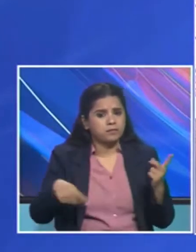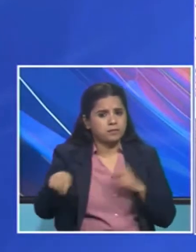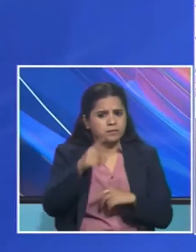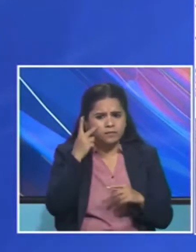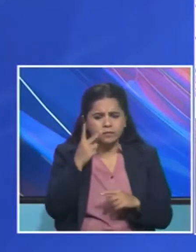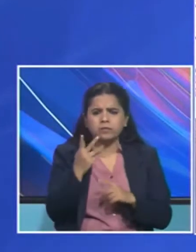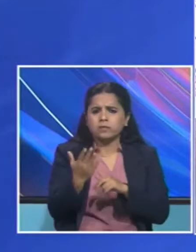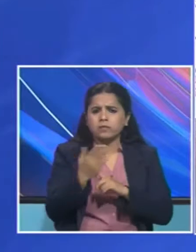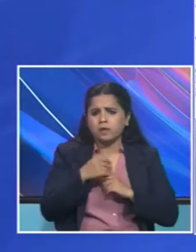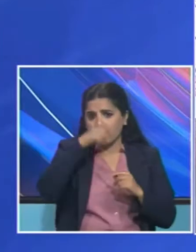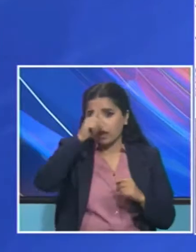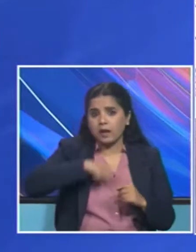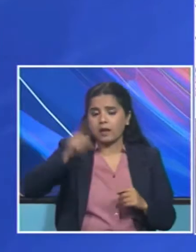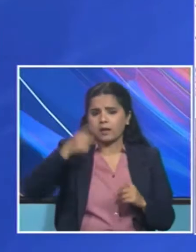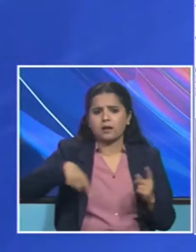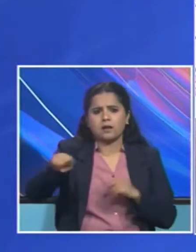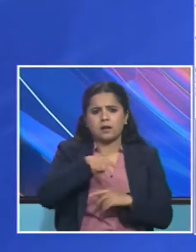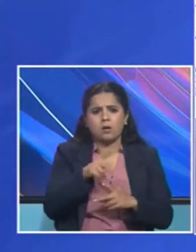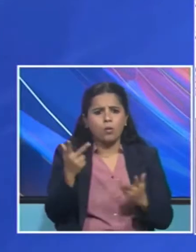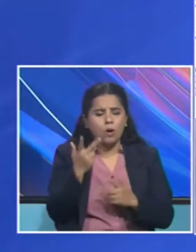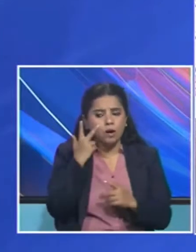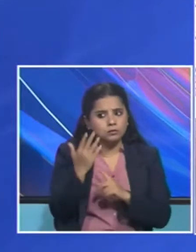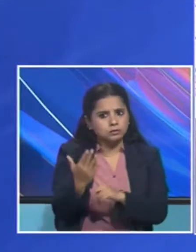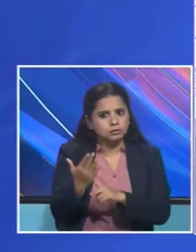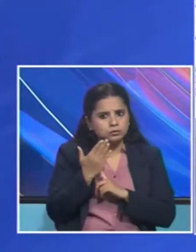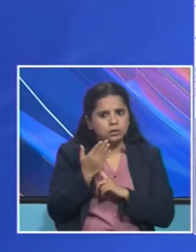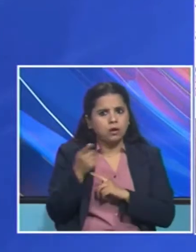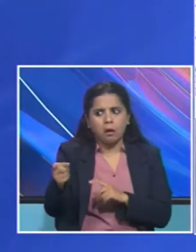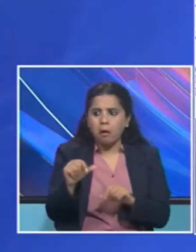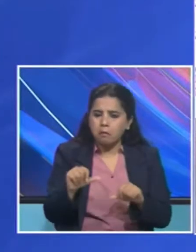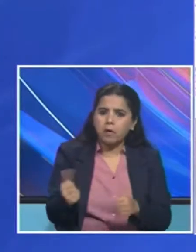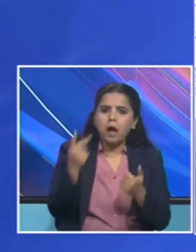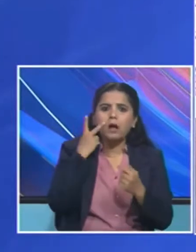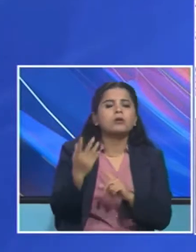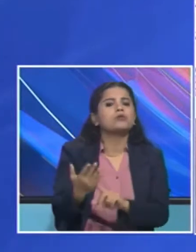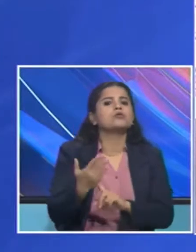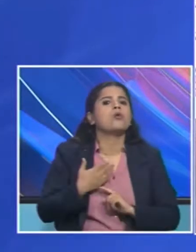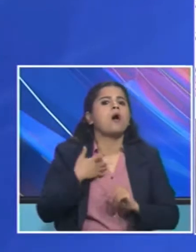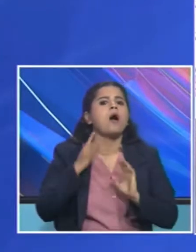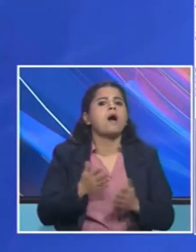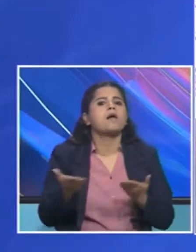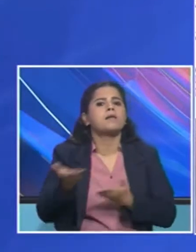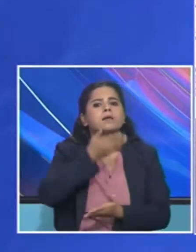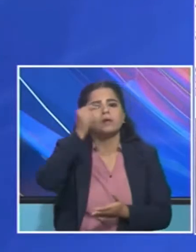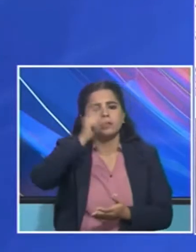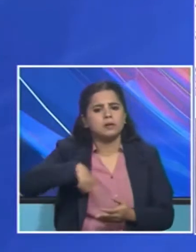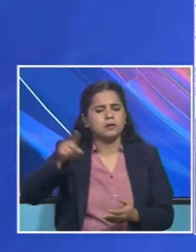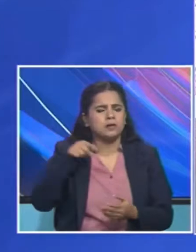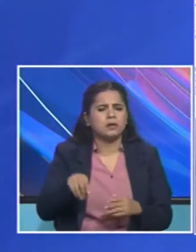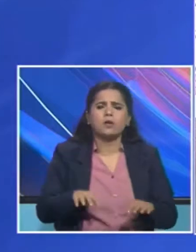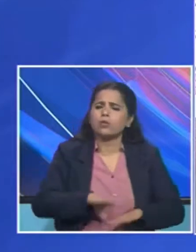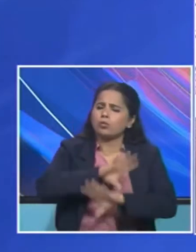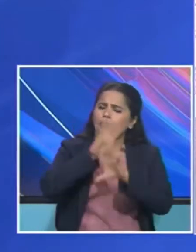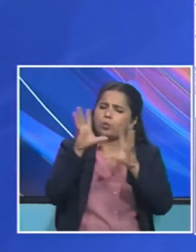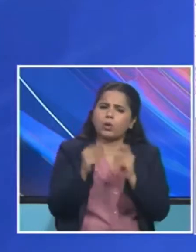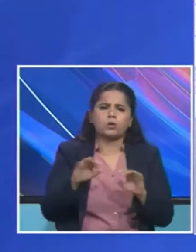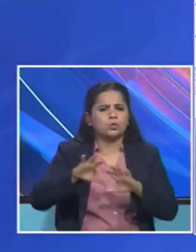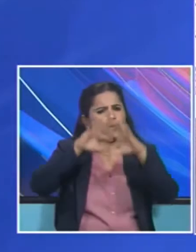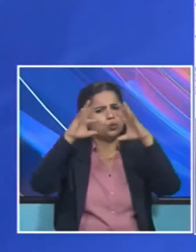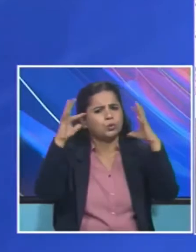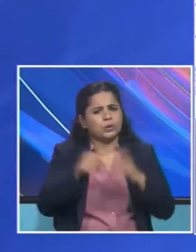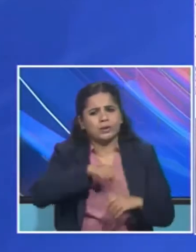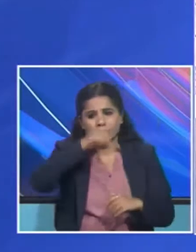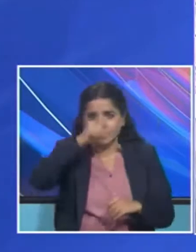करने में भारत ने जिस तरह का सामर्थ्य दिखाया है, उसने पूरे विश्व में भारत